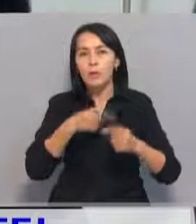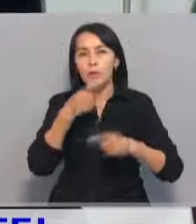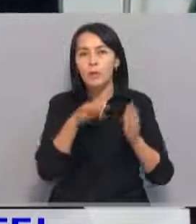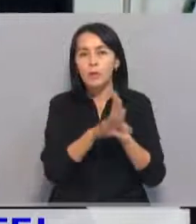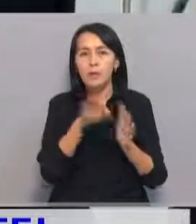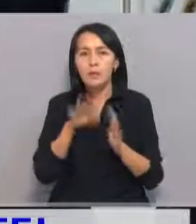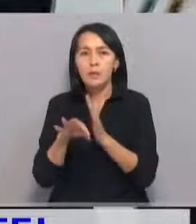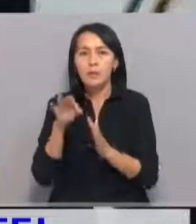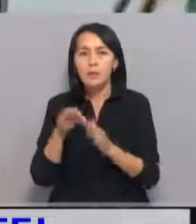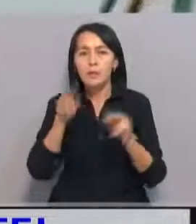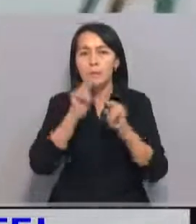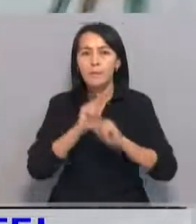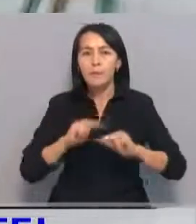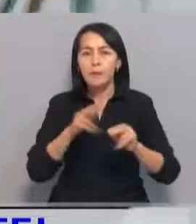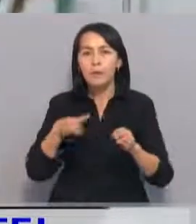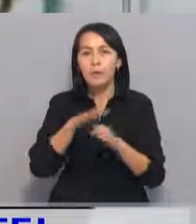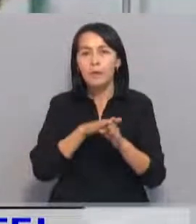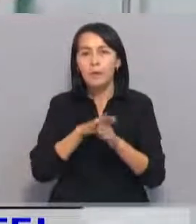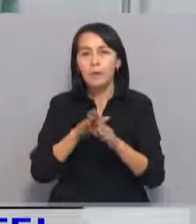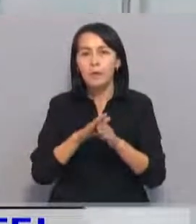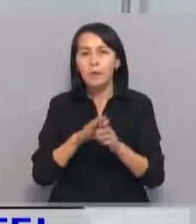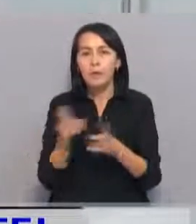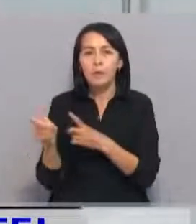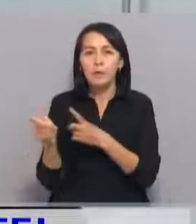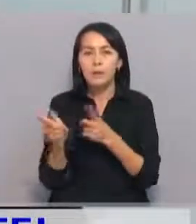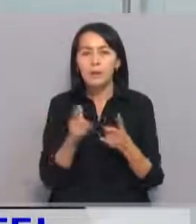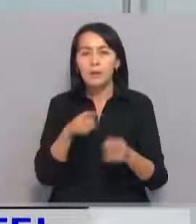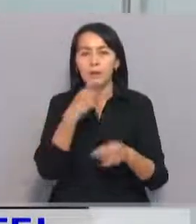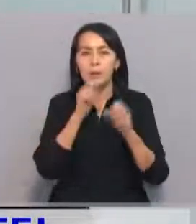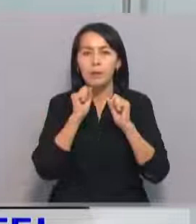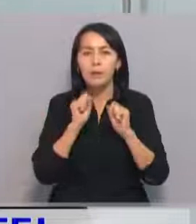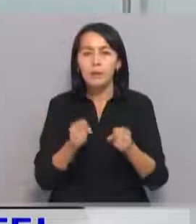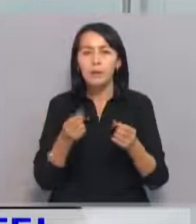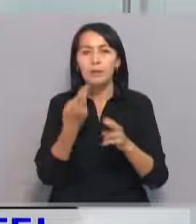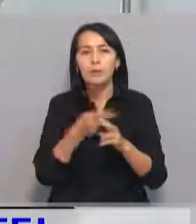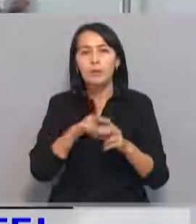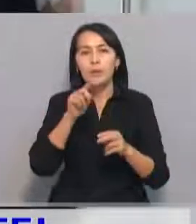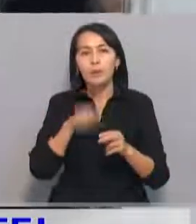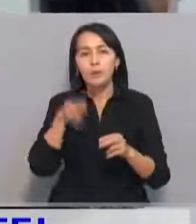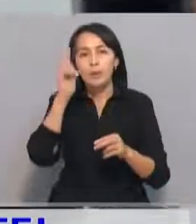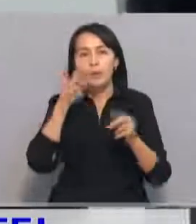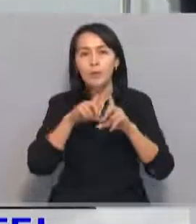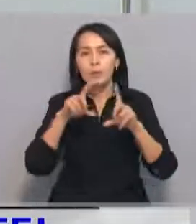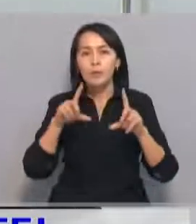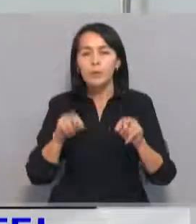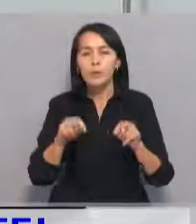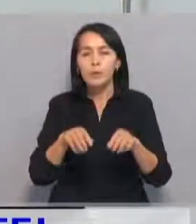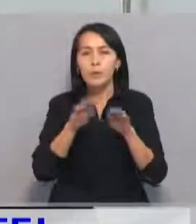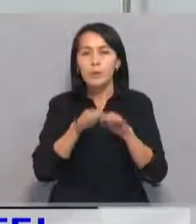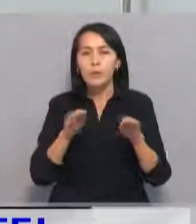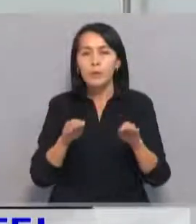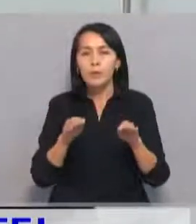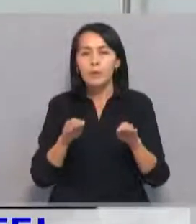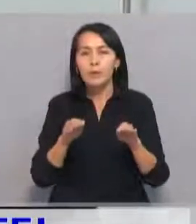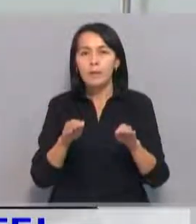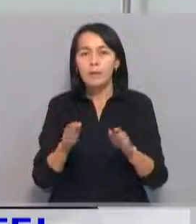жинақталыпты. Педагогтардың бәрі құрал сайманмен дайын отыр деп айтуға болады. Сондықтан бұл білім ордасына балаларын берген